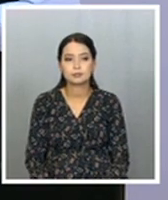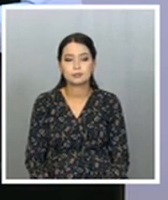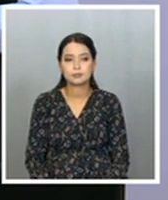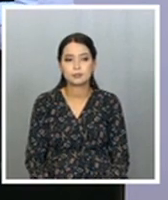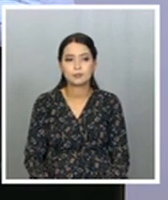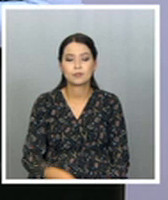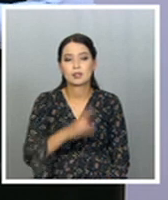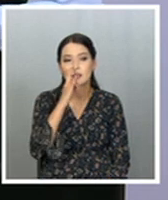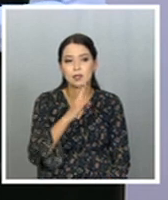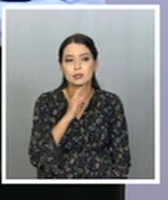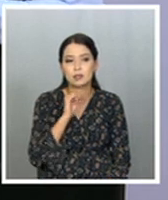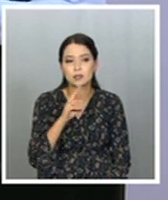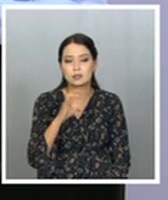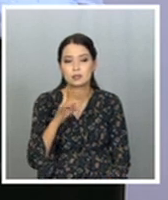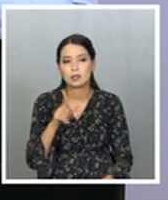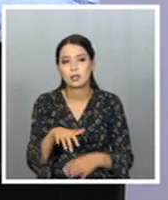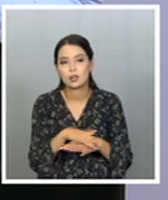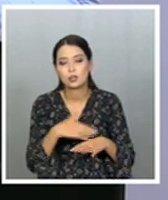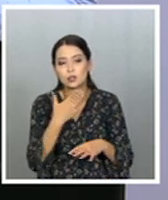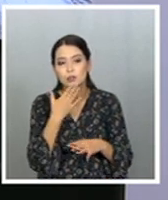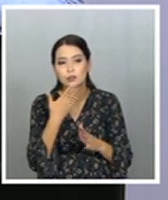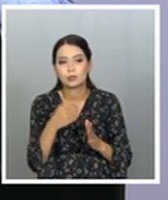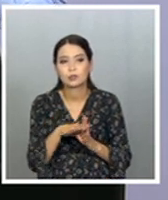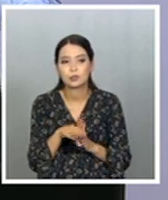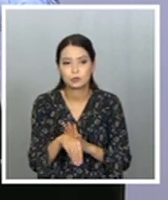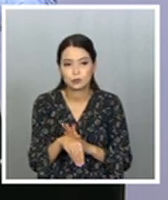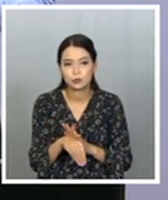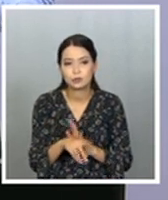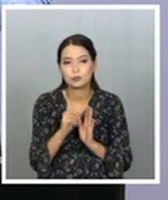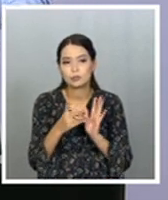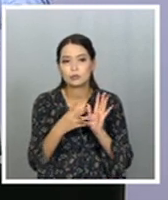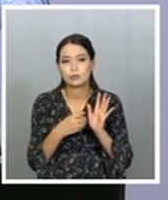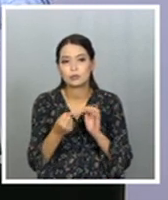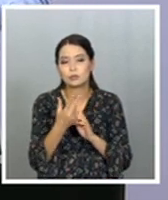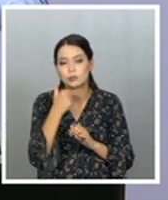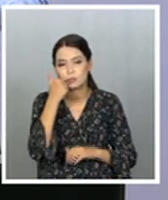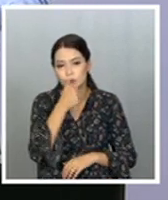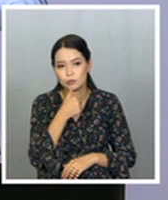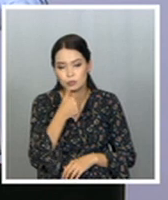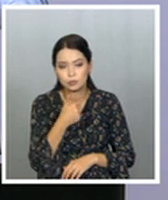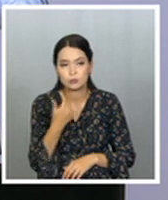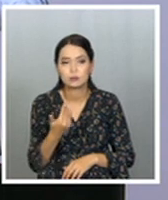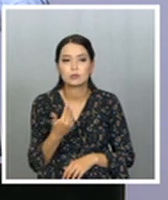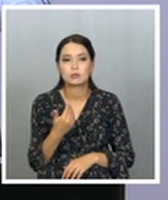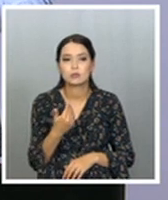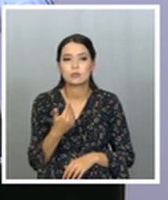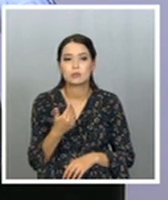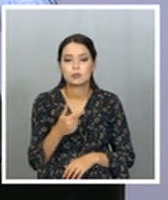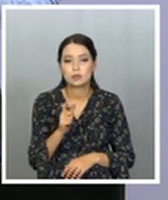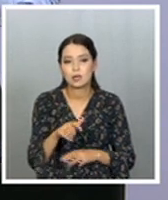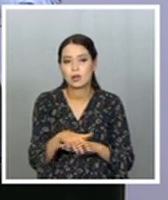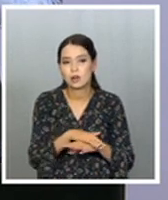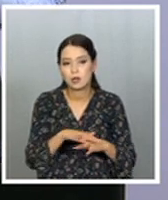Қазақ АКСР халықының ұлттық құрамына келсек, 1923 жылғы санақ бойынша қала халқының